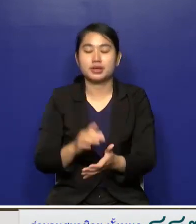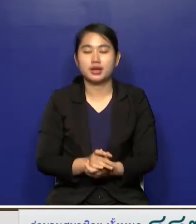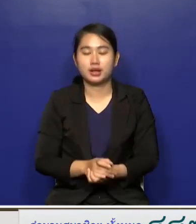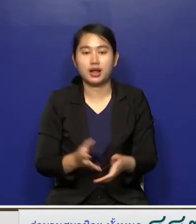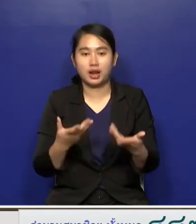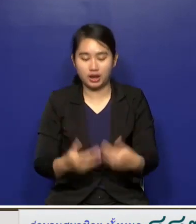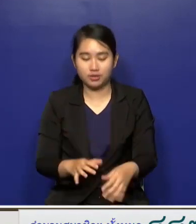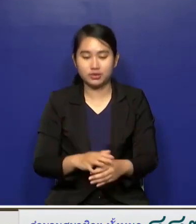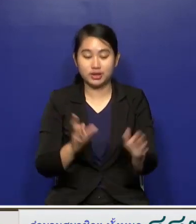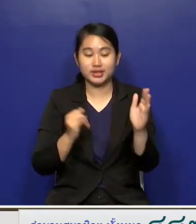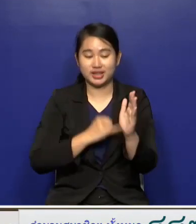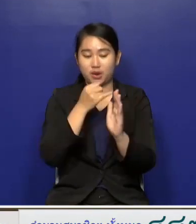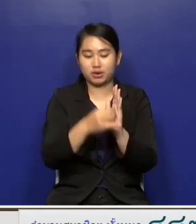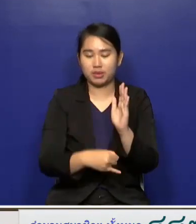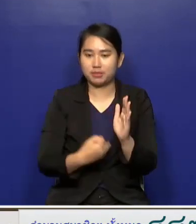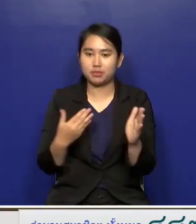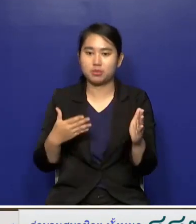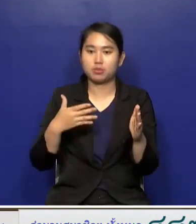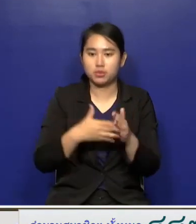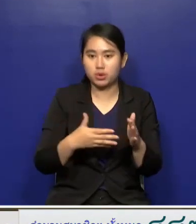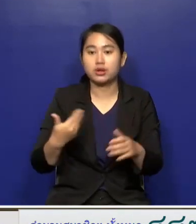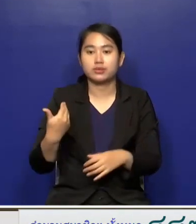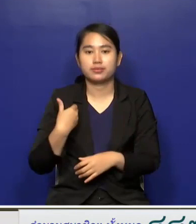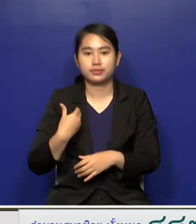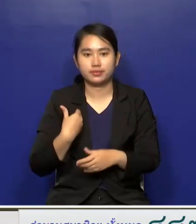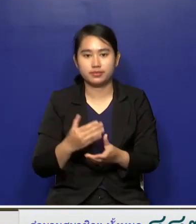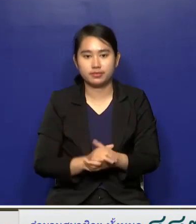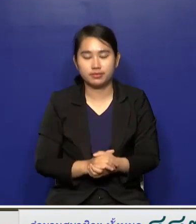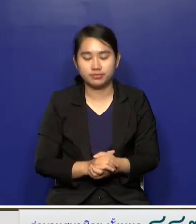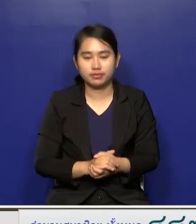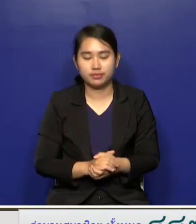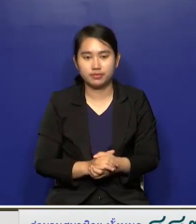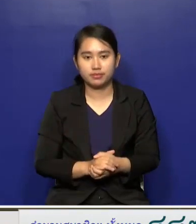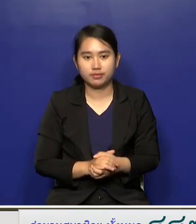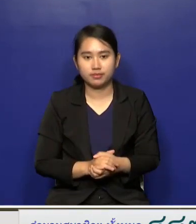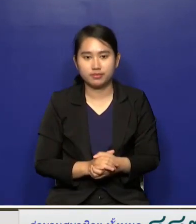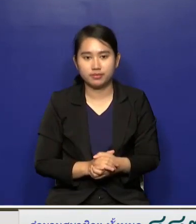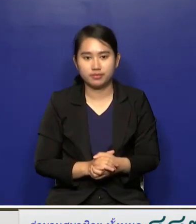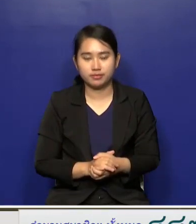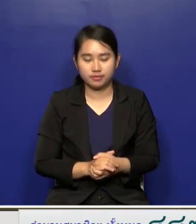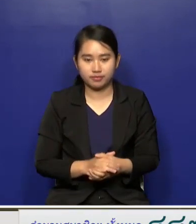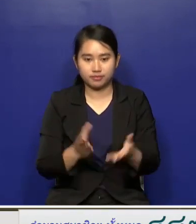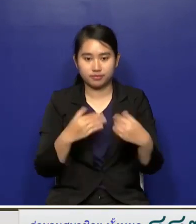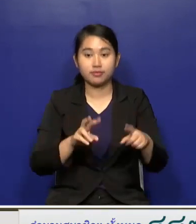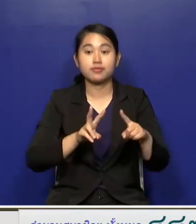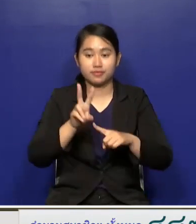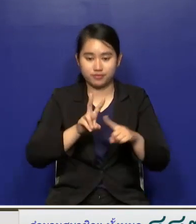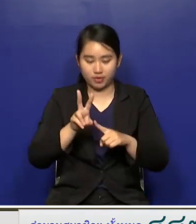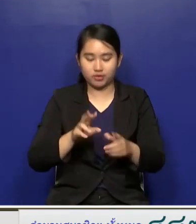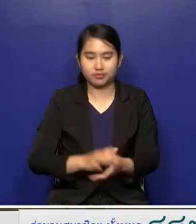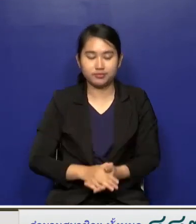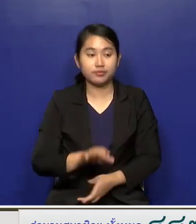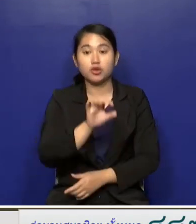มีความชะงักงันเกิดขึ้นอันนี้คือประเด็นที่1ท่านประธานในประเด็นที่2เนี่ยผมว่าเพื่อนสมาชิก